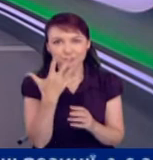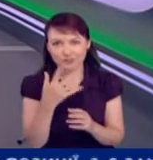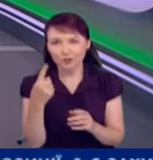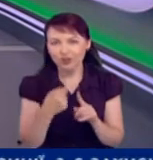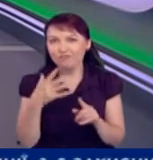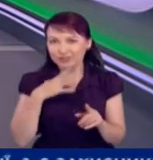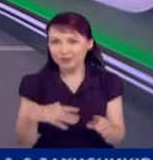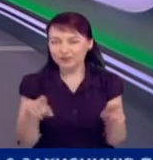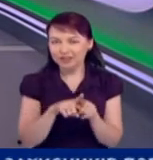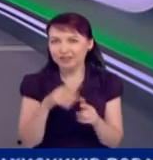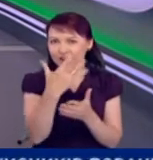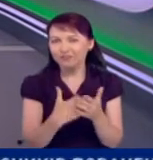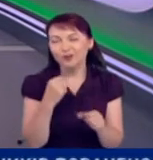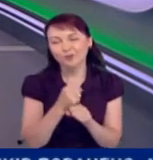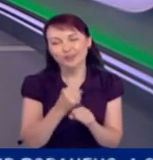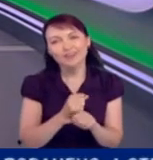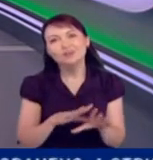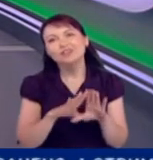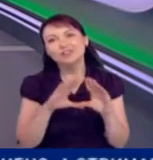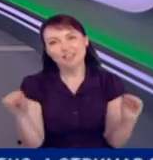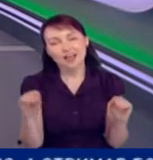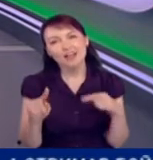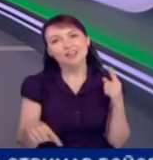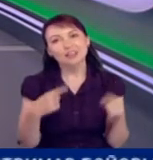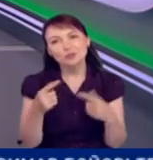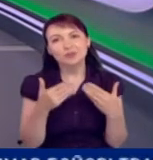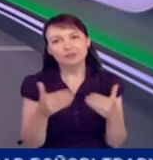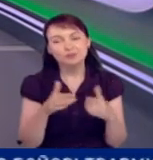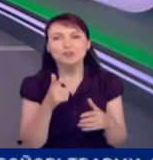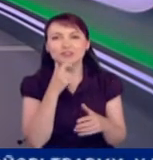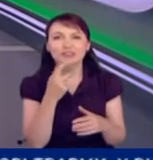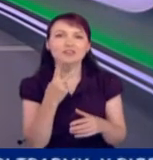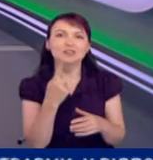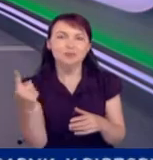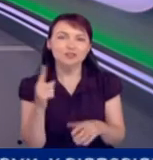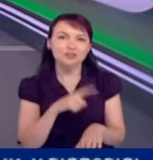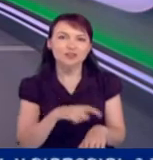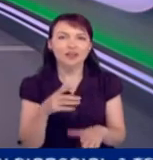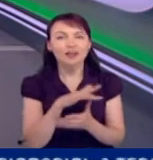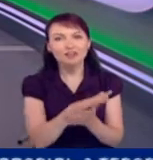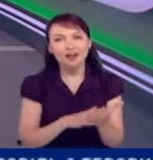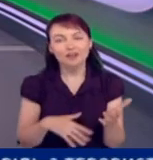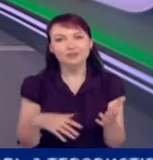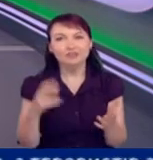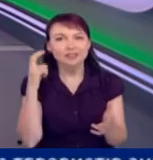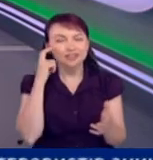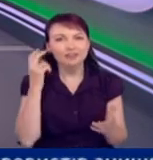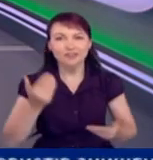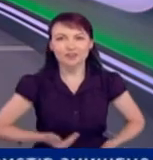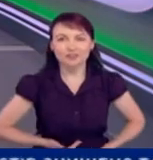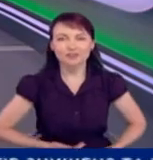витримують такий графік роботи. У мене все на цю годину. Наступний випуск дивіться о 21-й. Далі «Київ Лайв».